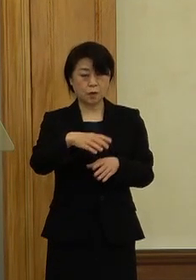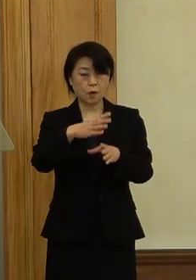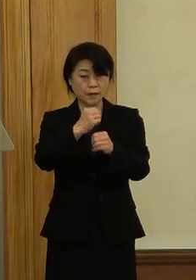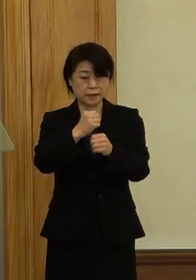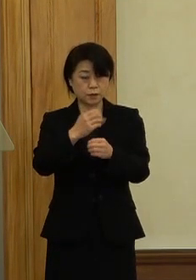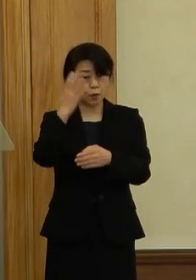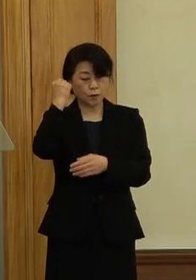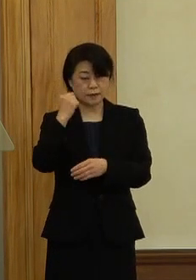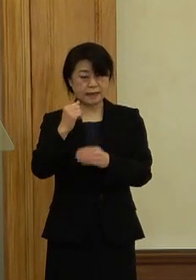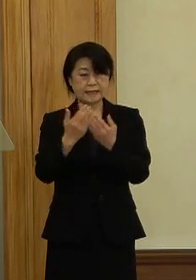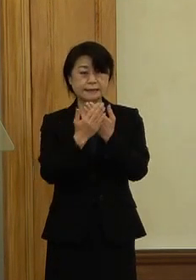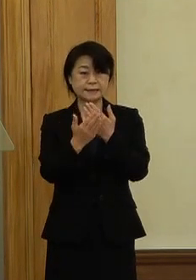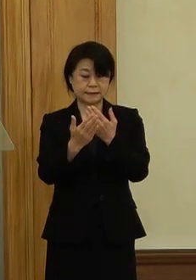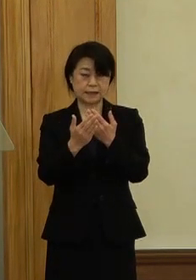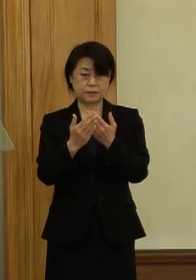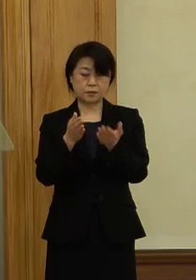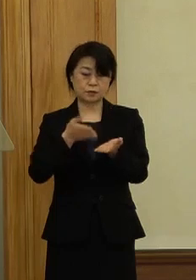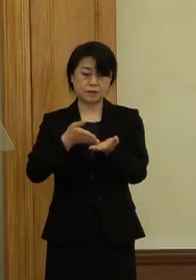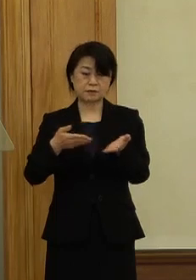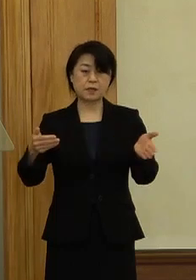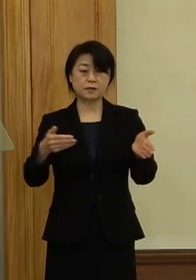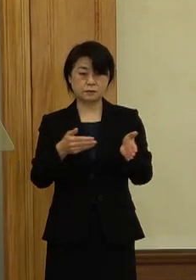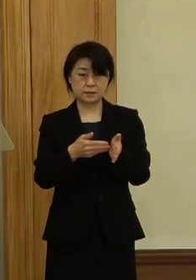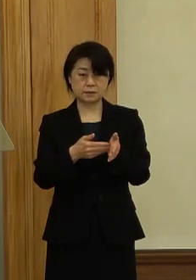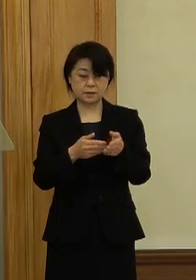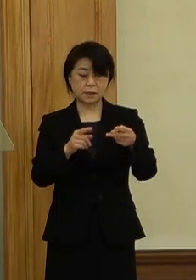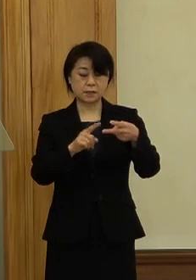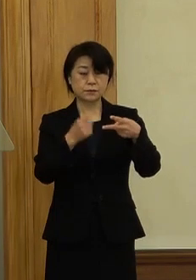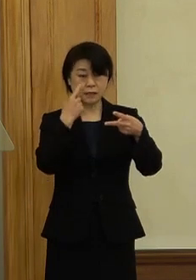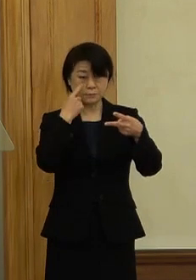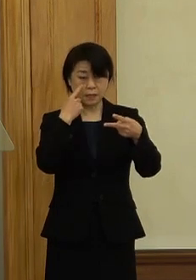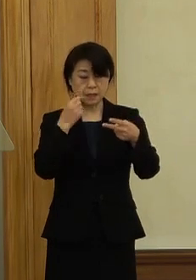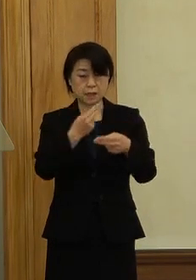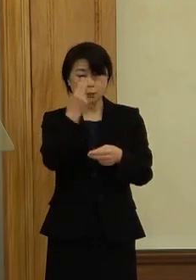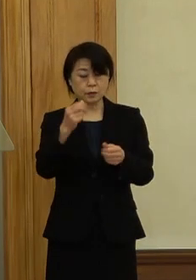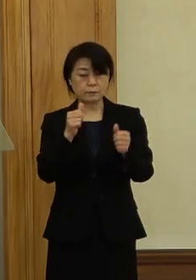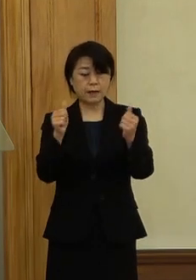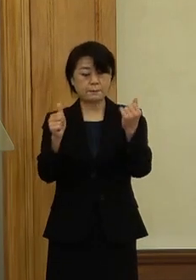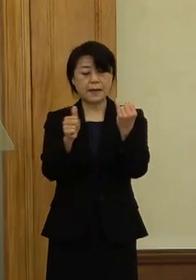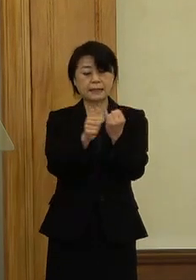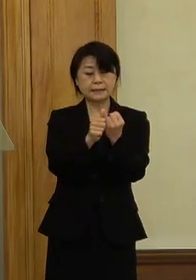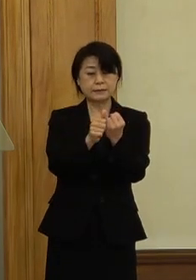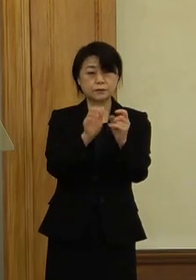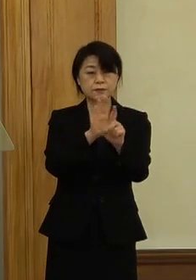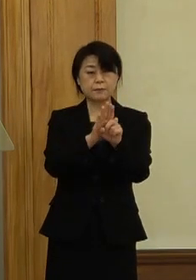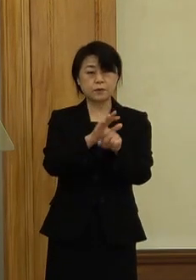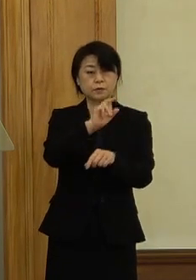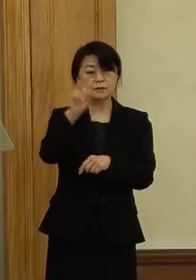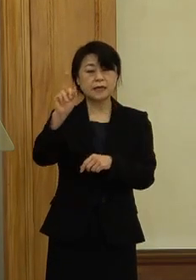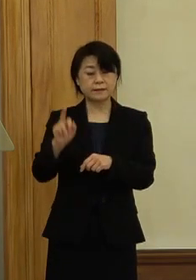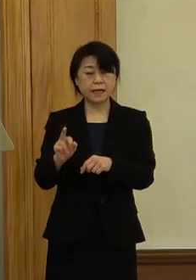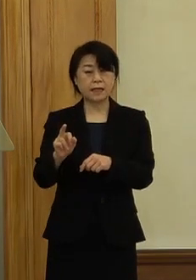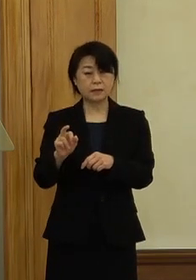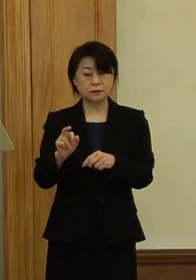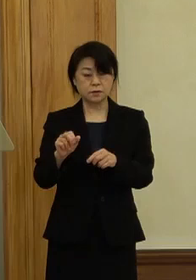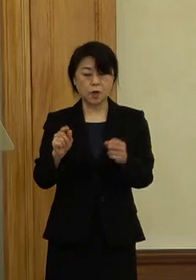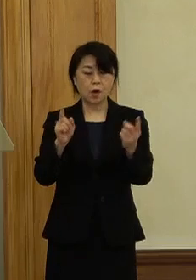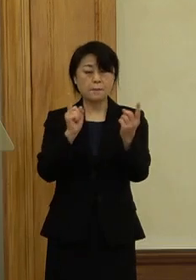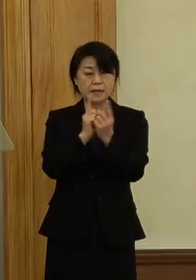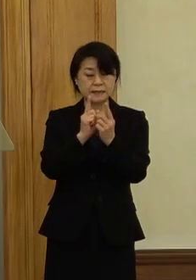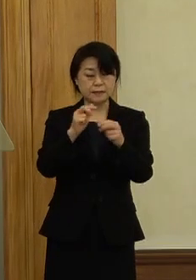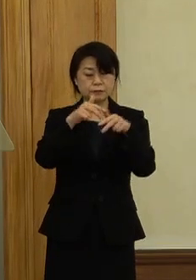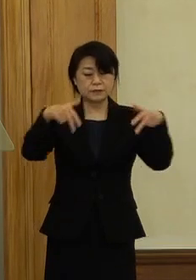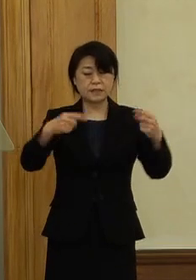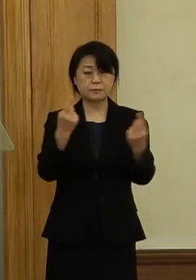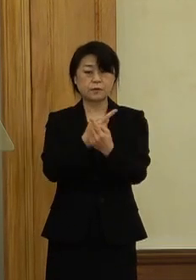についての説明は以上となります。2点目は富山マリジサポートセンターのマッチングシステムの改修についてであ